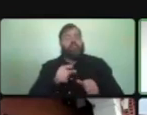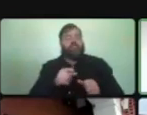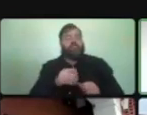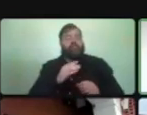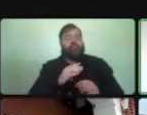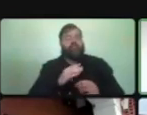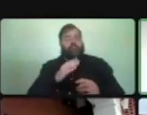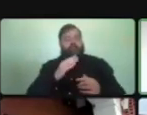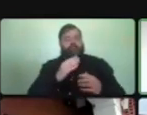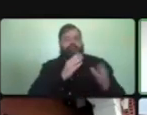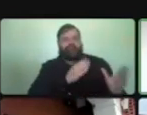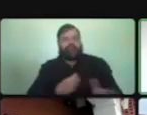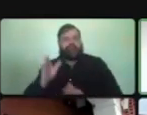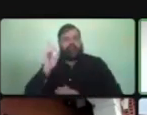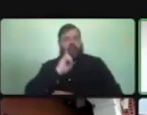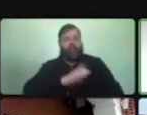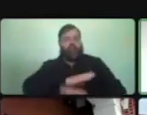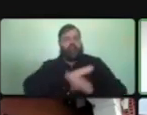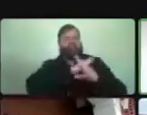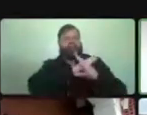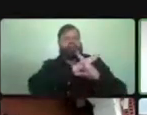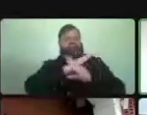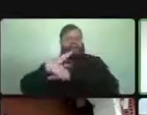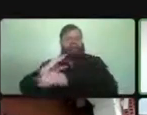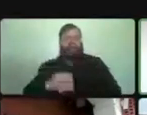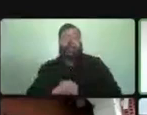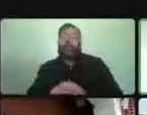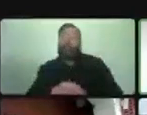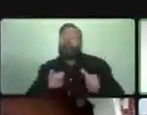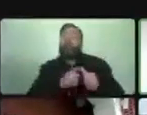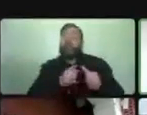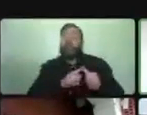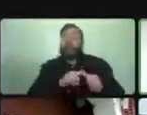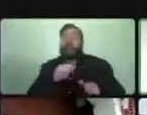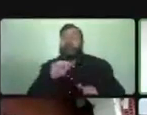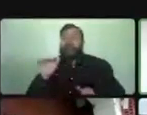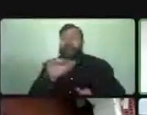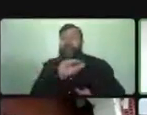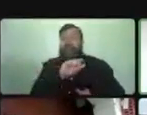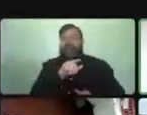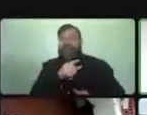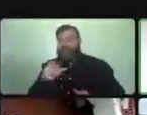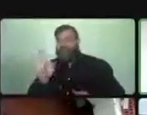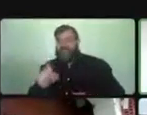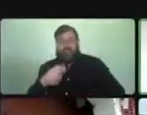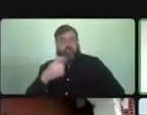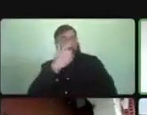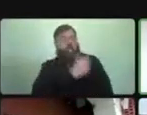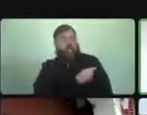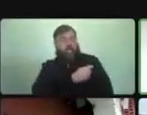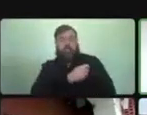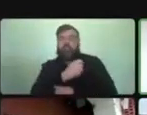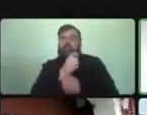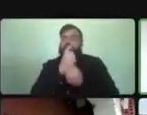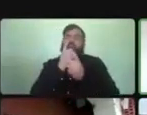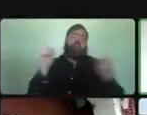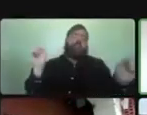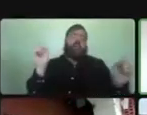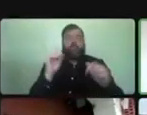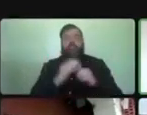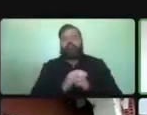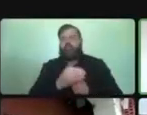shule zitaendelea kufuata miongozo ifuatayo. Kwanza kabisa, tungependa walimu